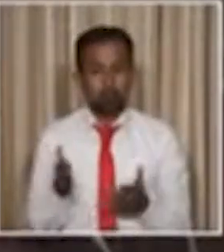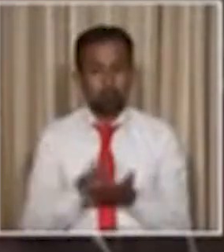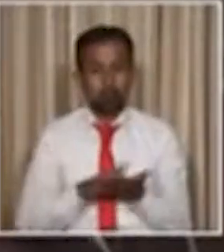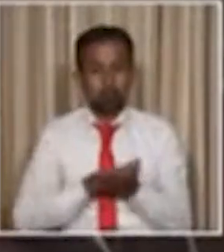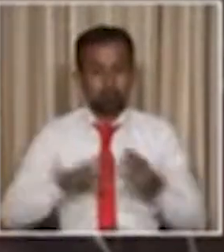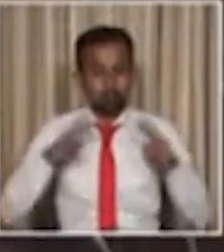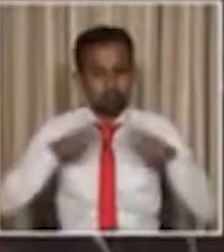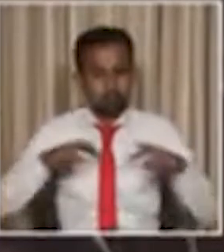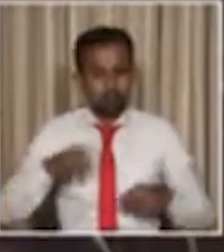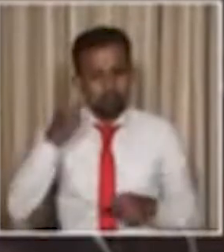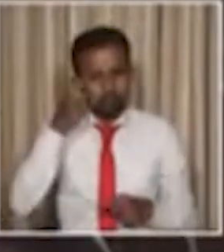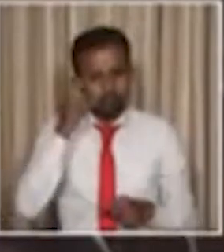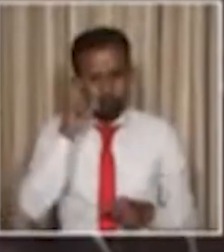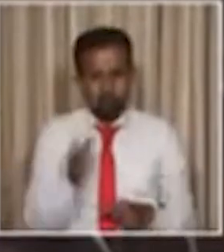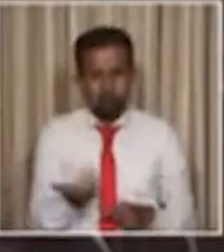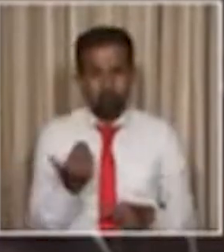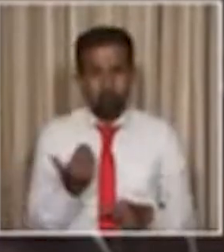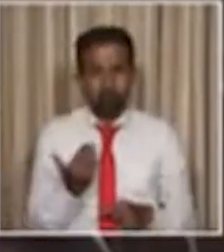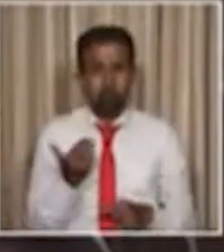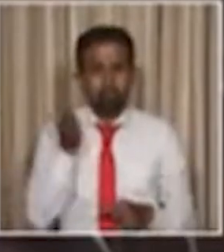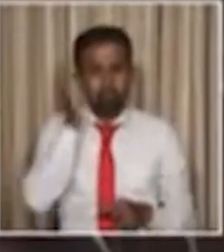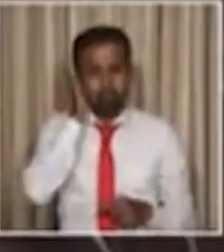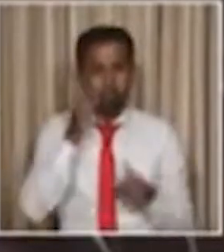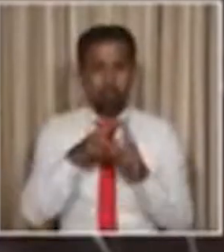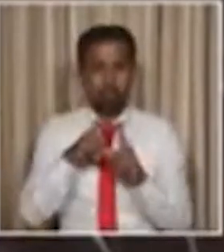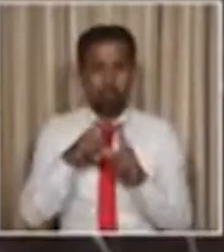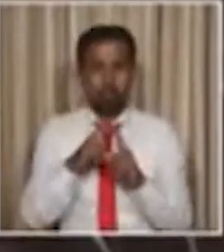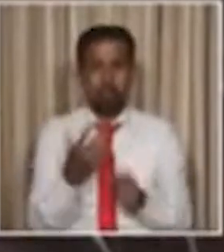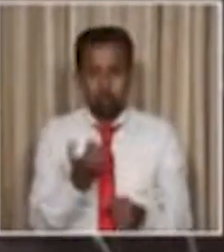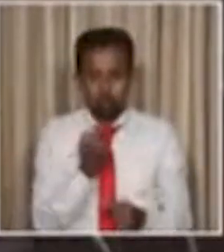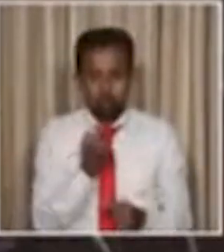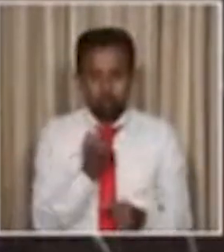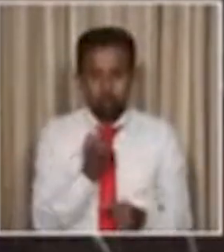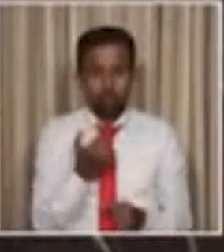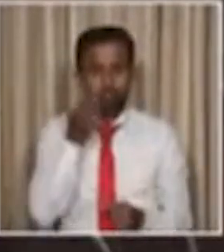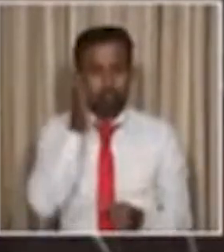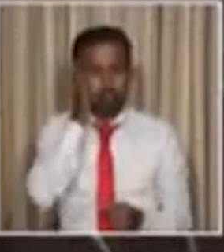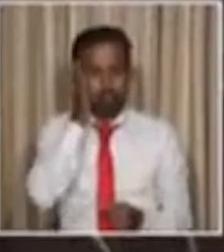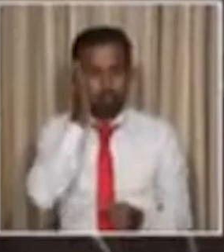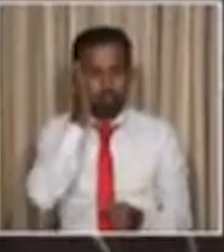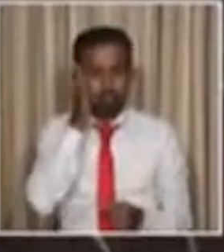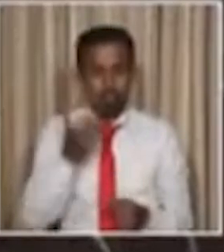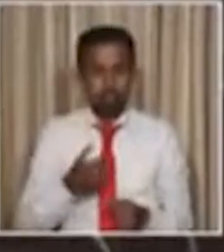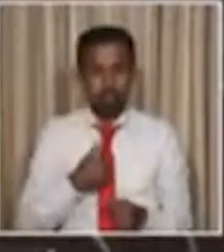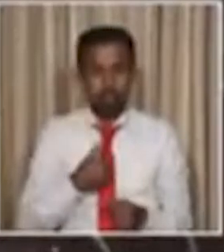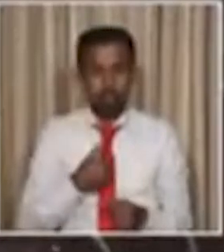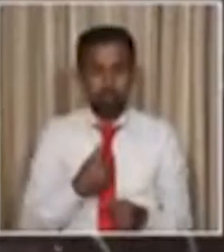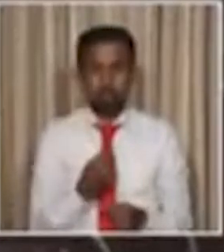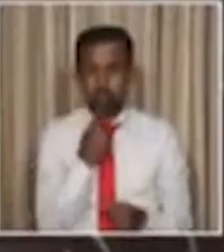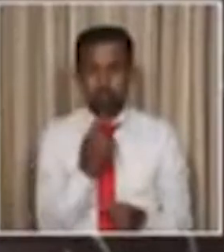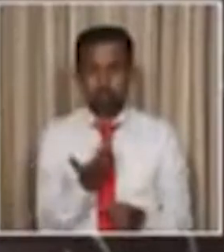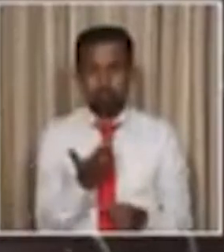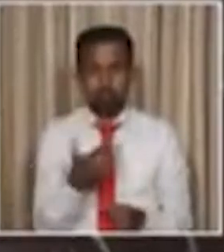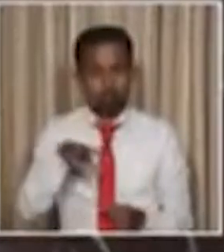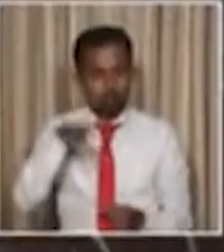ලෙස ඔව් ඉංග්‍රීසි අධ්‍යාපනය අවශ්‍යයි ඉංග්‍රීසියෙන් අපි කිසිම වෙලාවක ඉල්ලන්නේ නැහැ ඒ